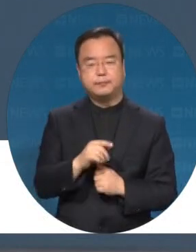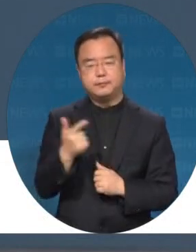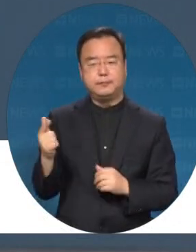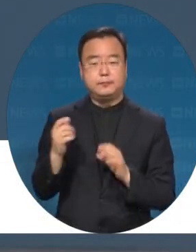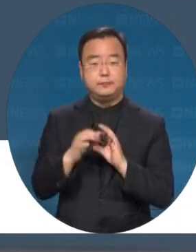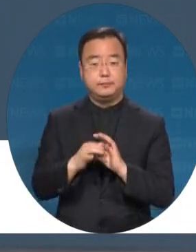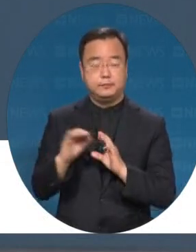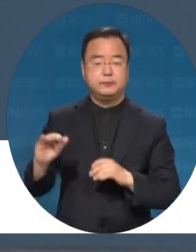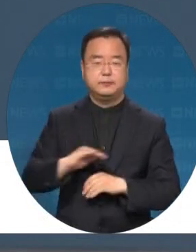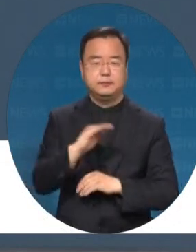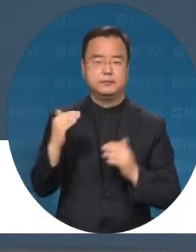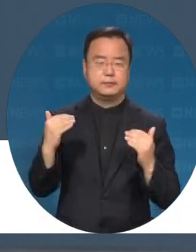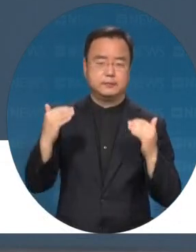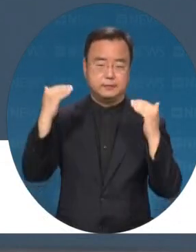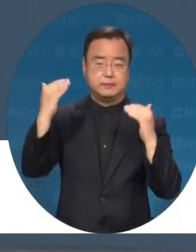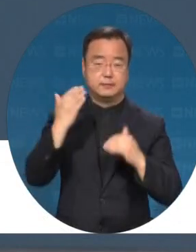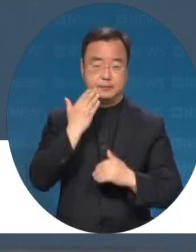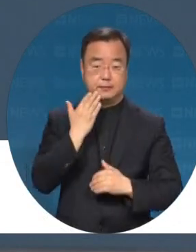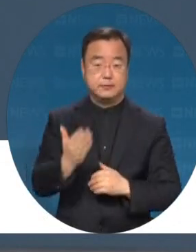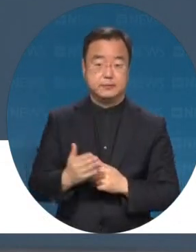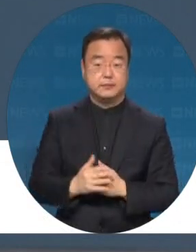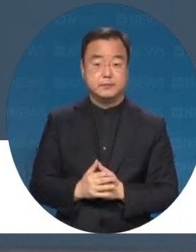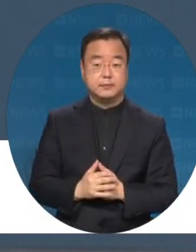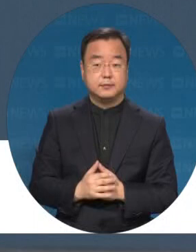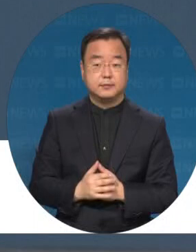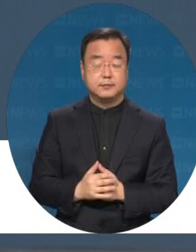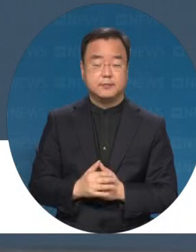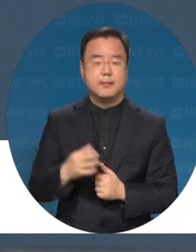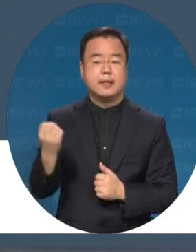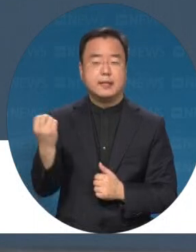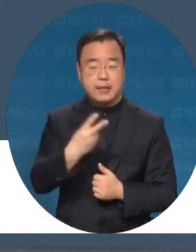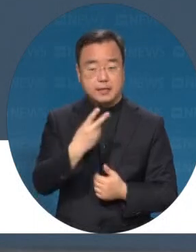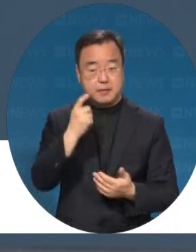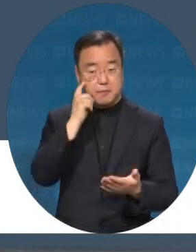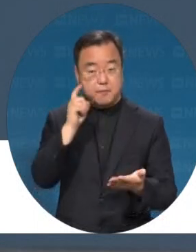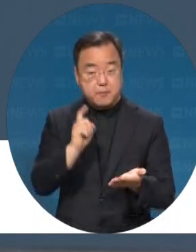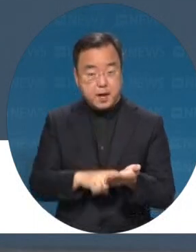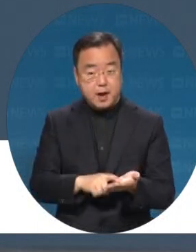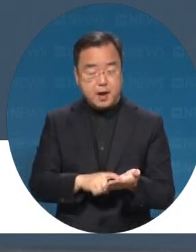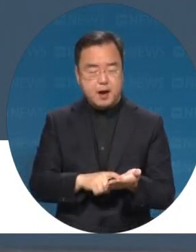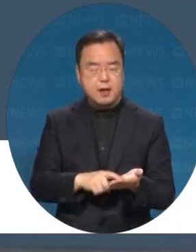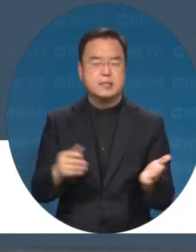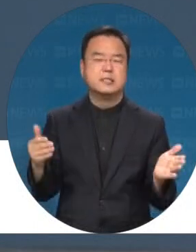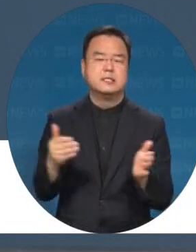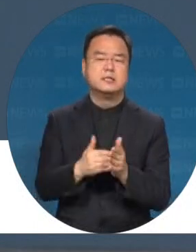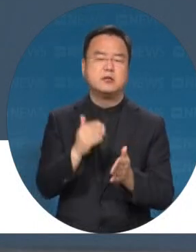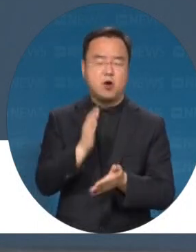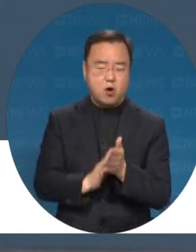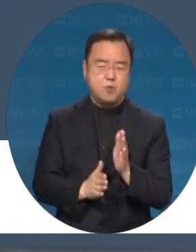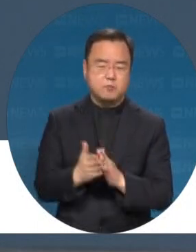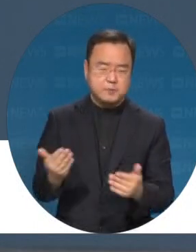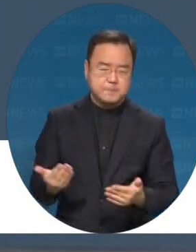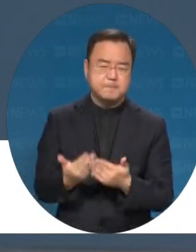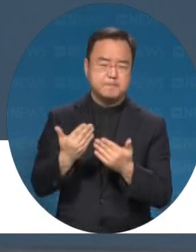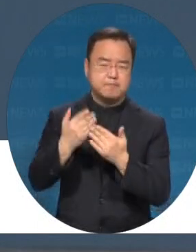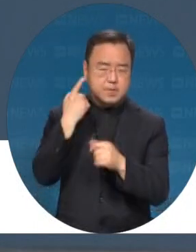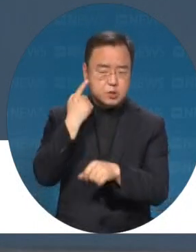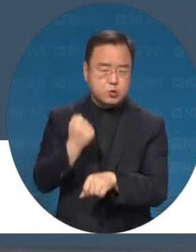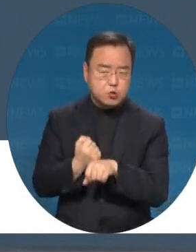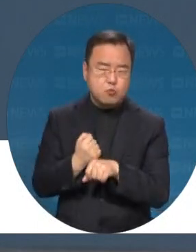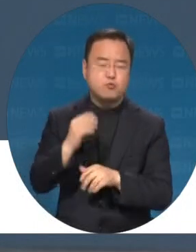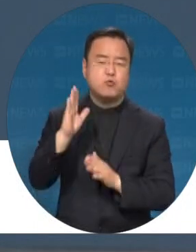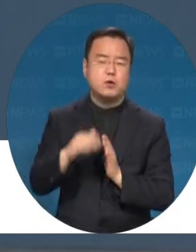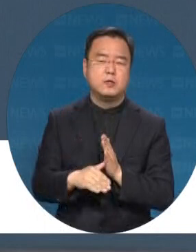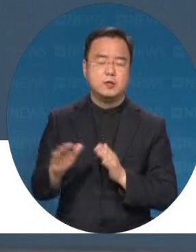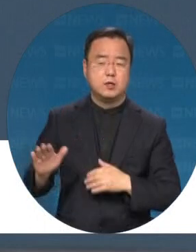무한히 성장할 수가 있습니다 그것을 재발견하고 그것을 끊임없이 개발할 때 참으로 우리의